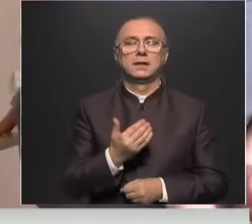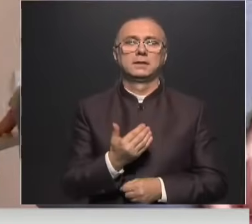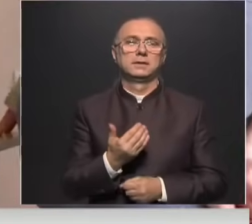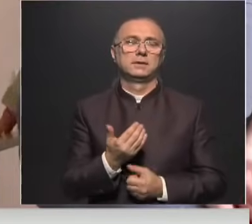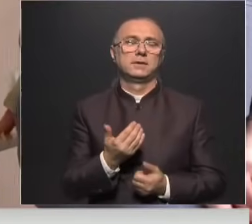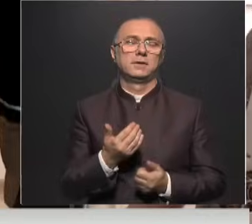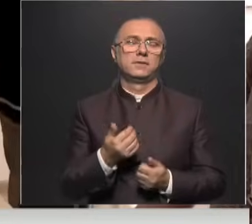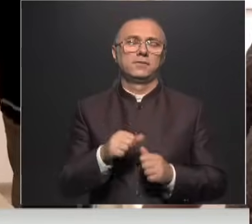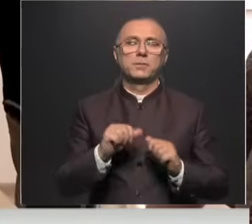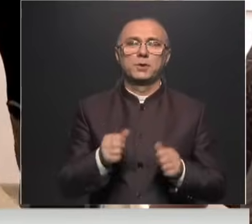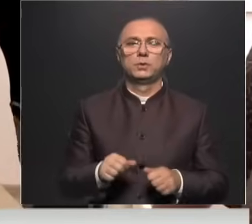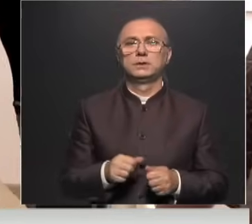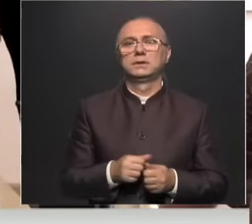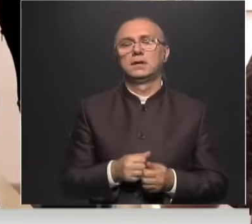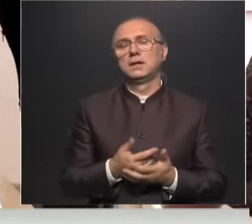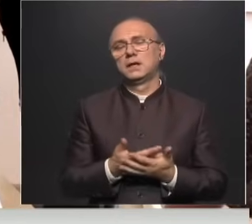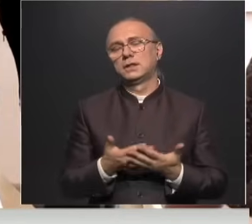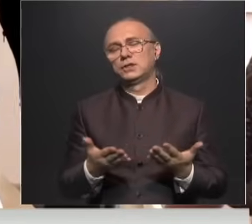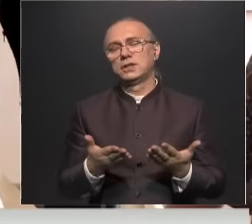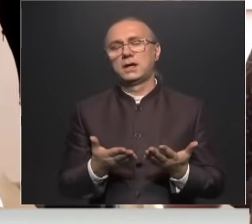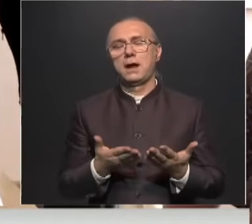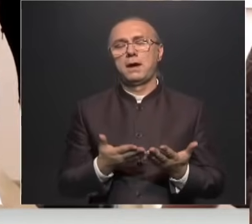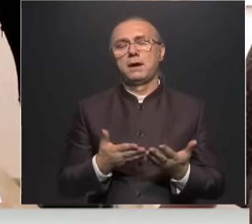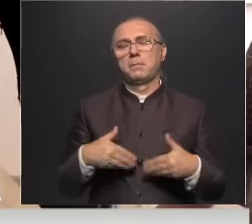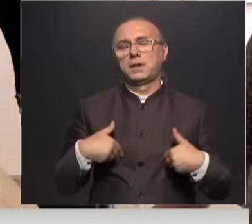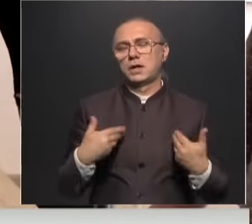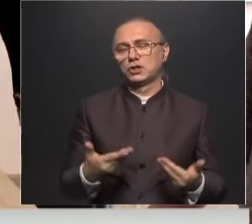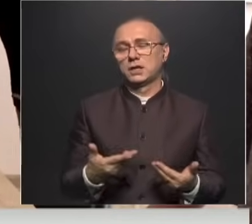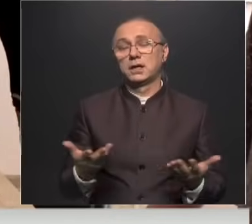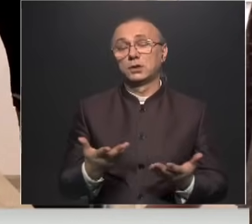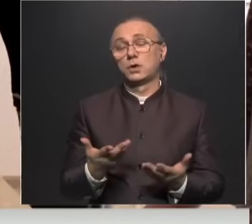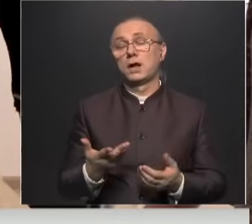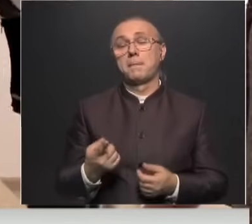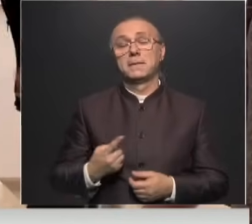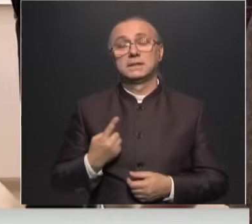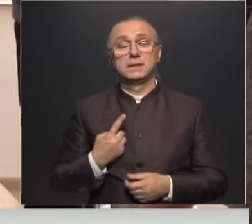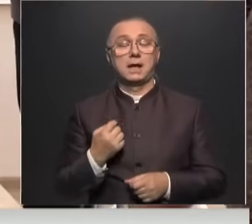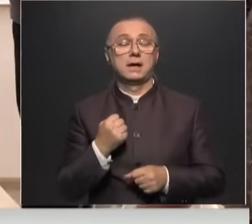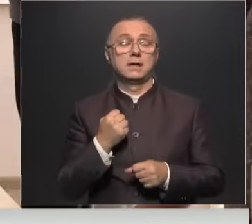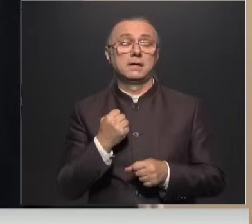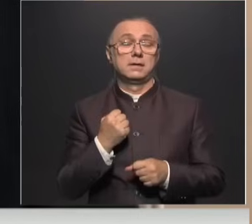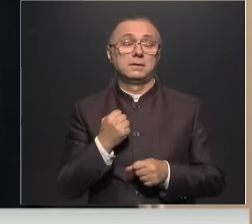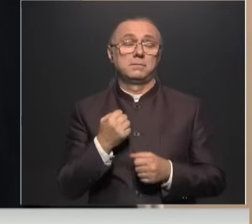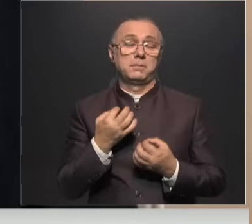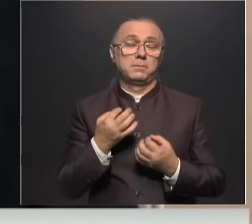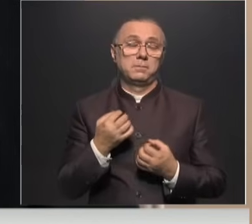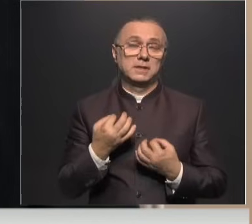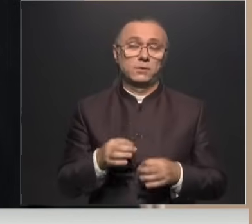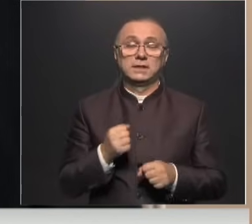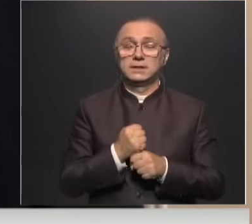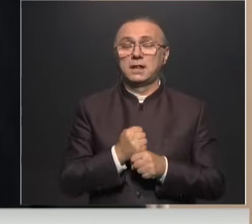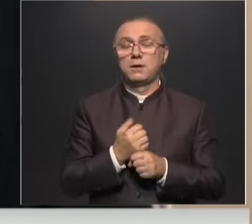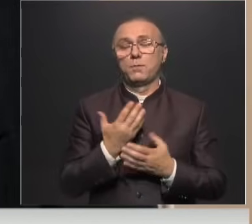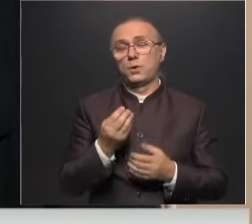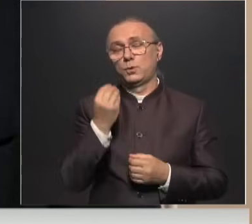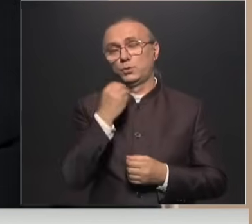различные предложения, позволяющие мастерам сделать свою продукцию еще более интересной. Мы раньше знали, что